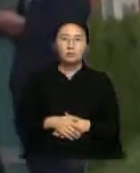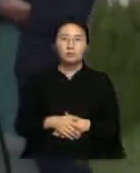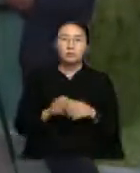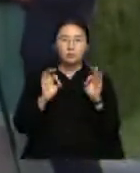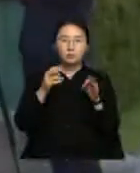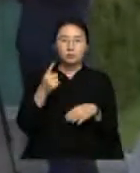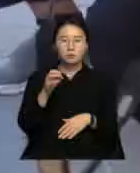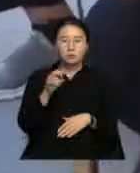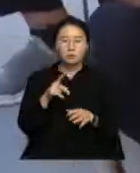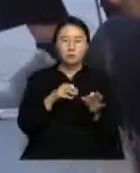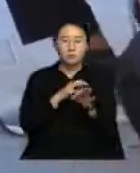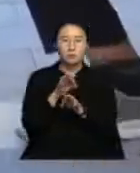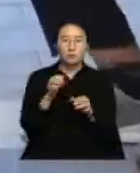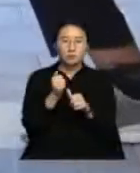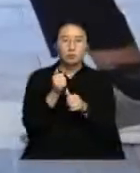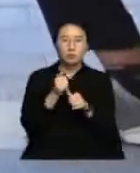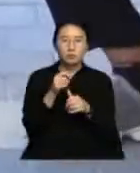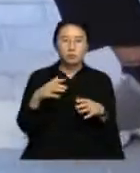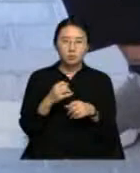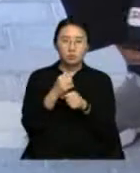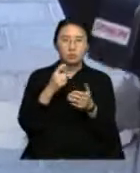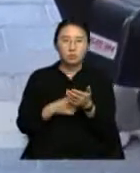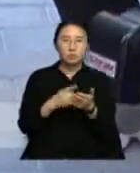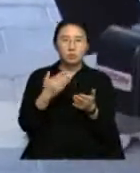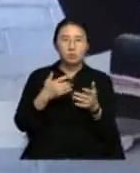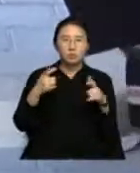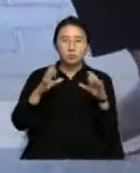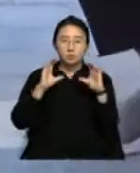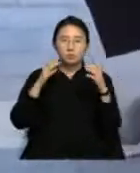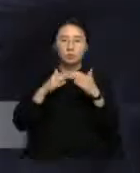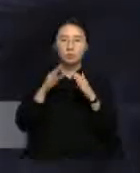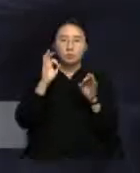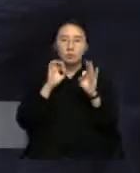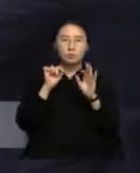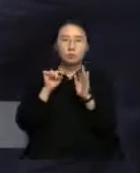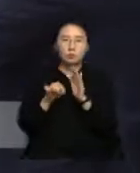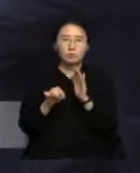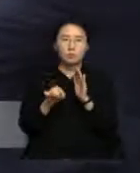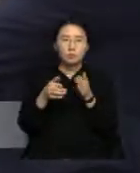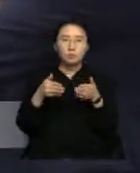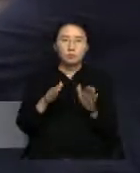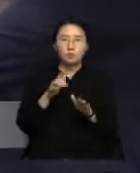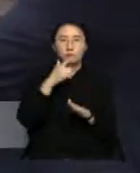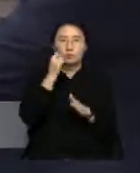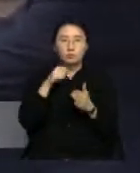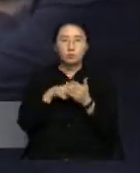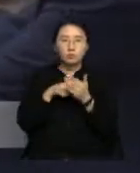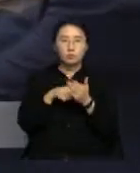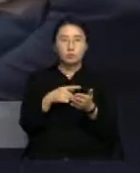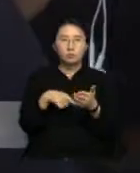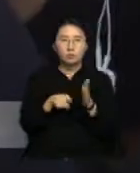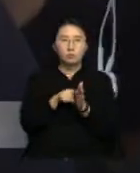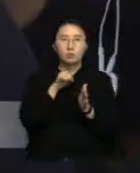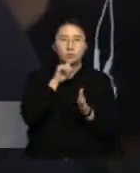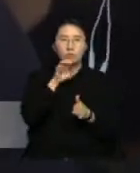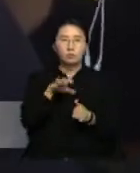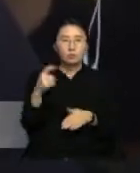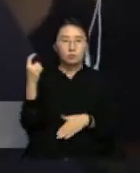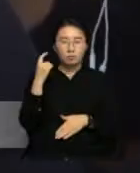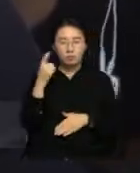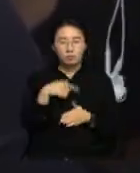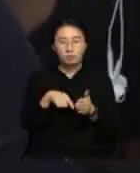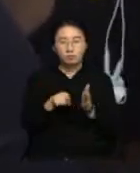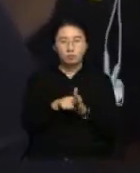김동연 경제부총리가 18일 구로구의 한 어린이집을 찾았습니다. 저출산 극복을 위한 현장의 목소리를 듣기